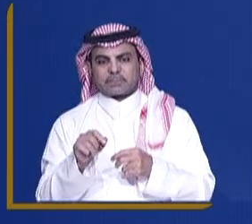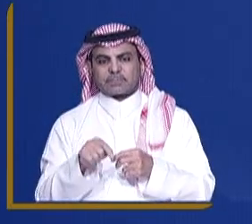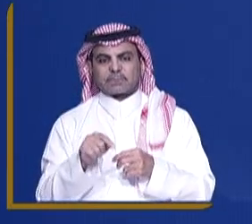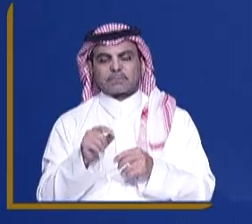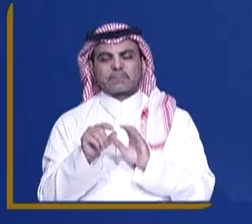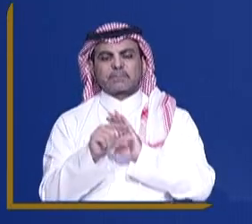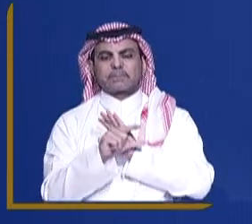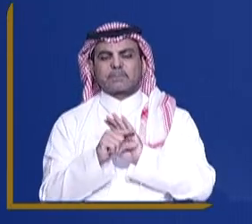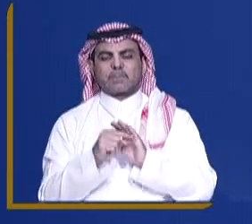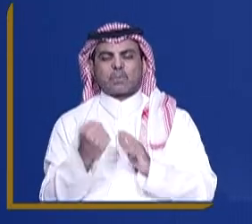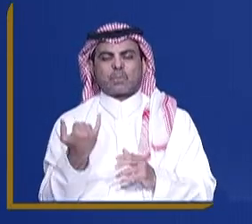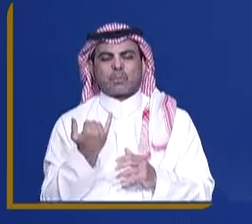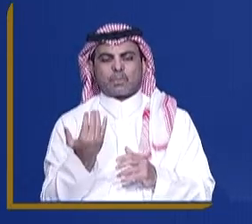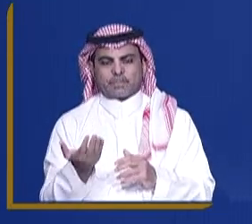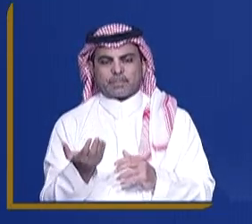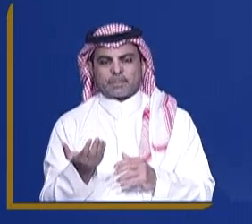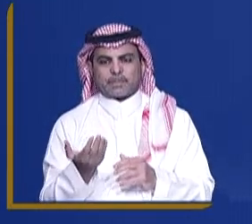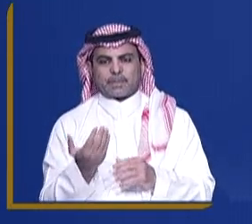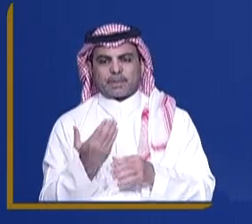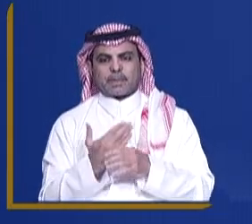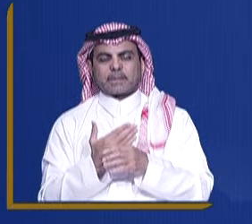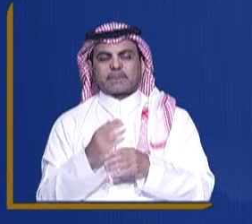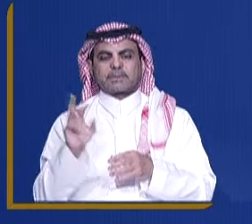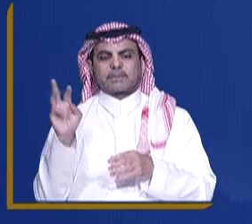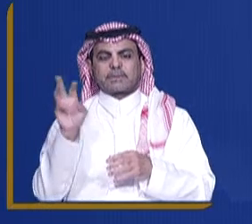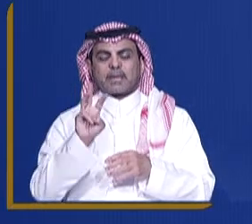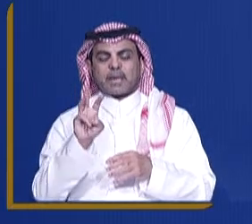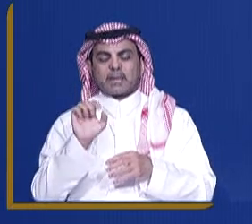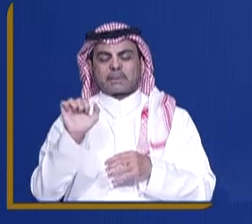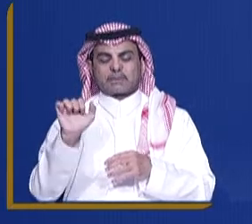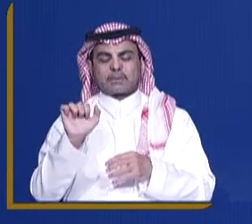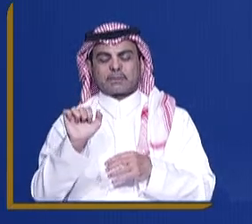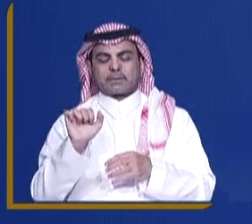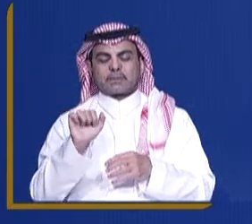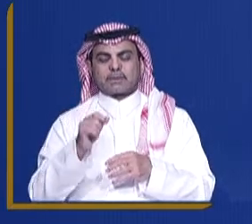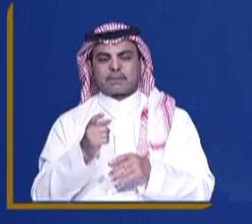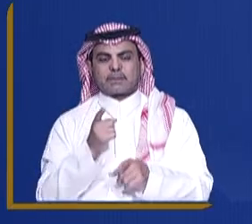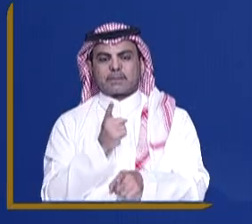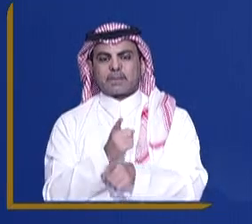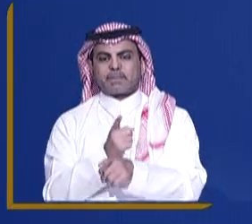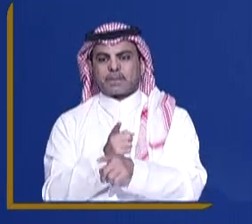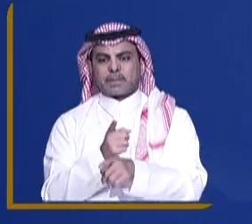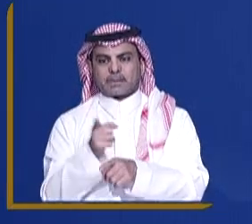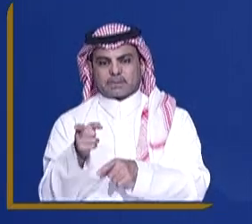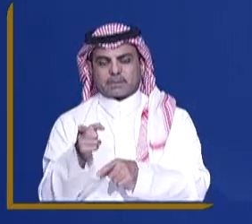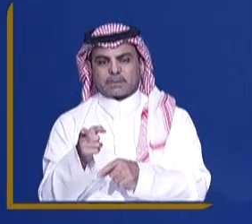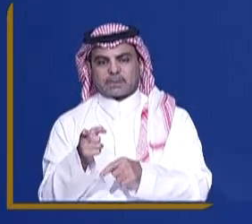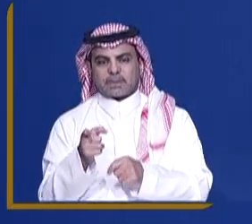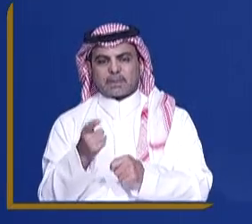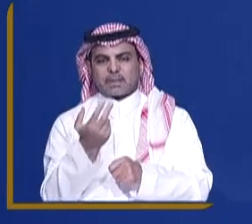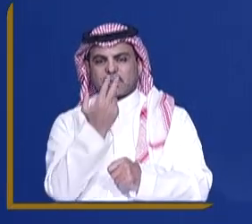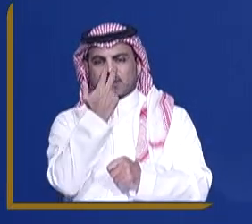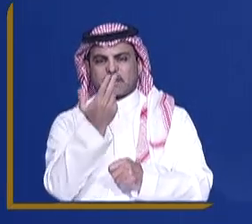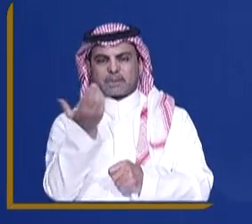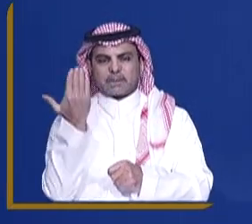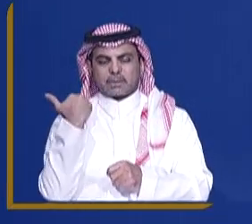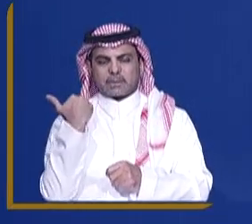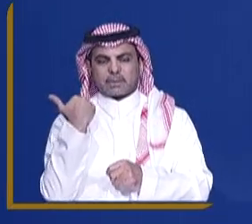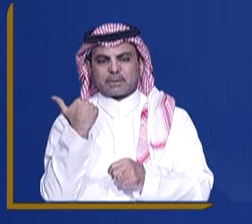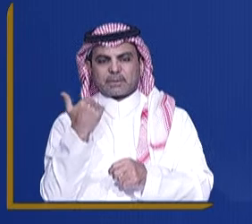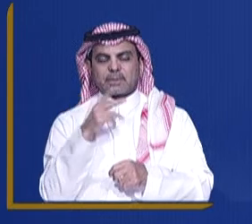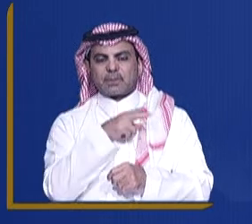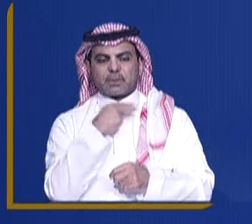الموضوع مهم جدا، والقطاع الخاص حيكون له دور مكمل كما ذكرت سابقا في مع